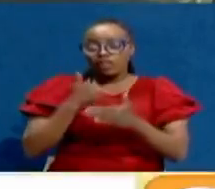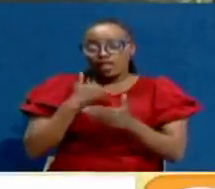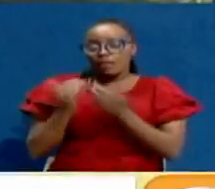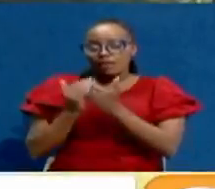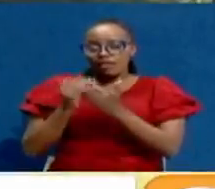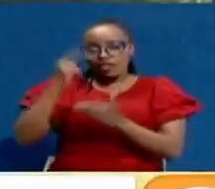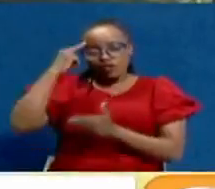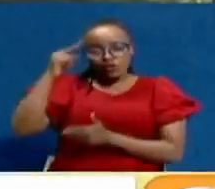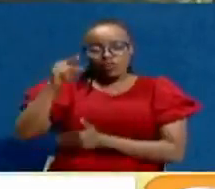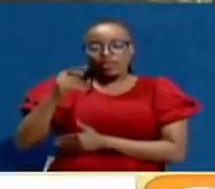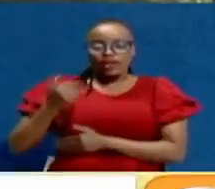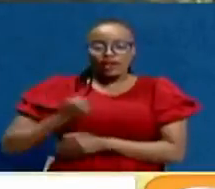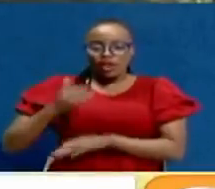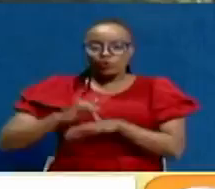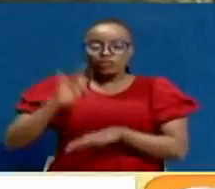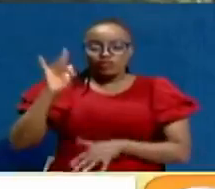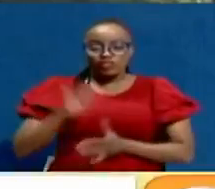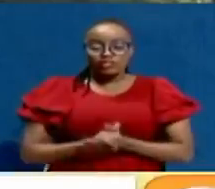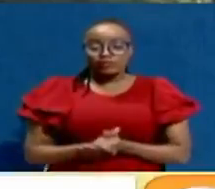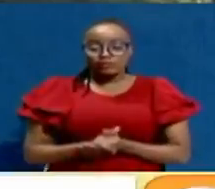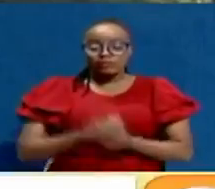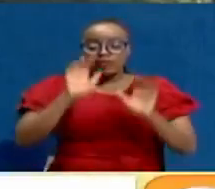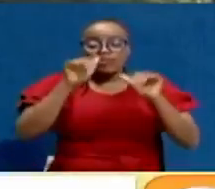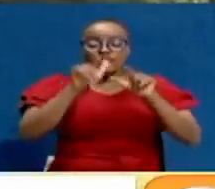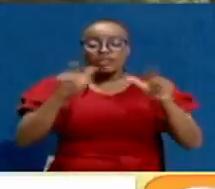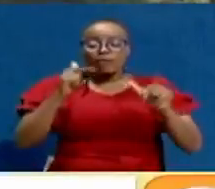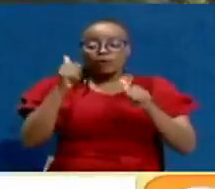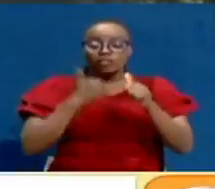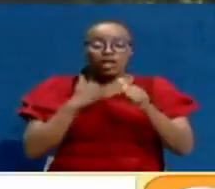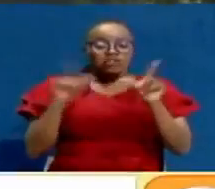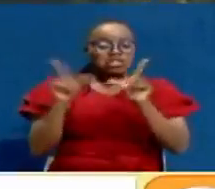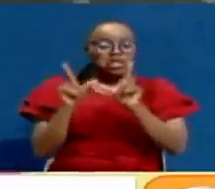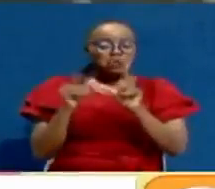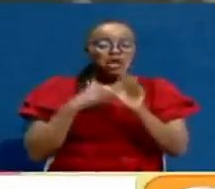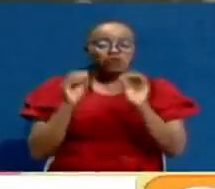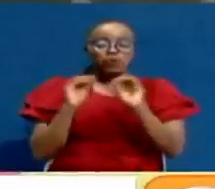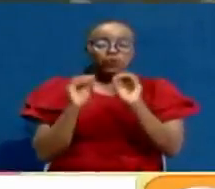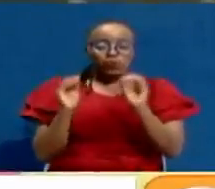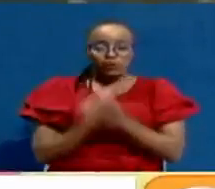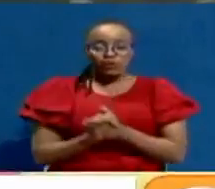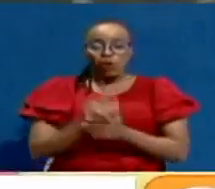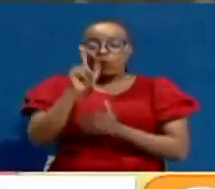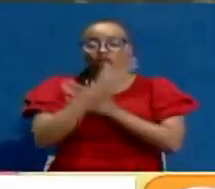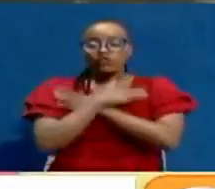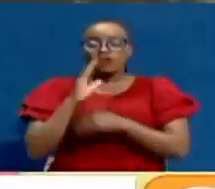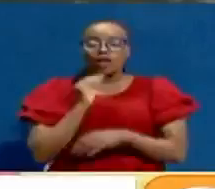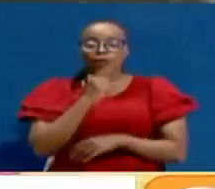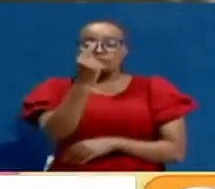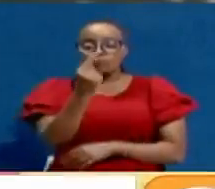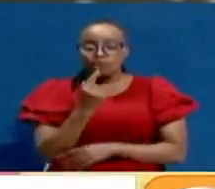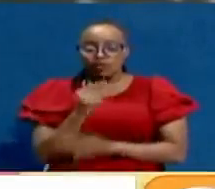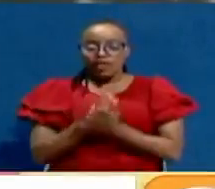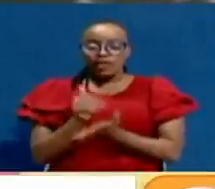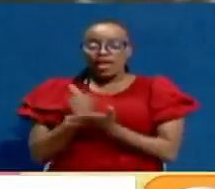mwathiriwa. Kulingana na mimi mwenyewe, shamba yenye nilikuwa nayo sina title deed. Na one of our friend alikuja akatutoa